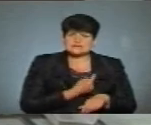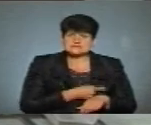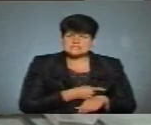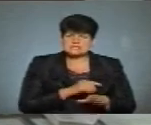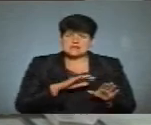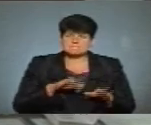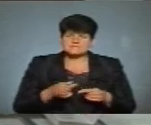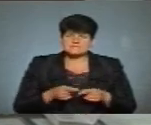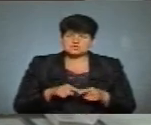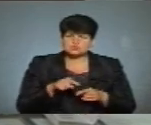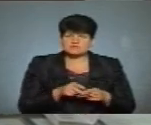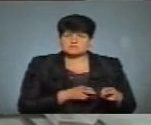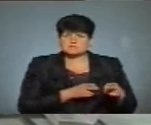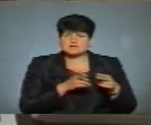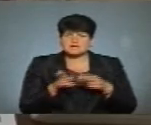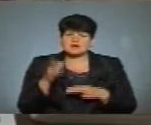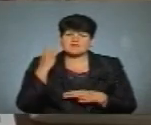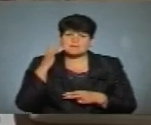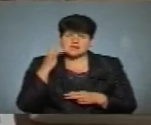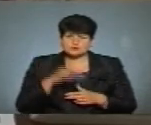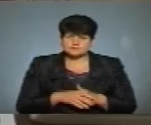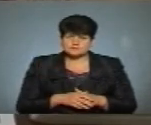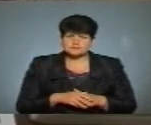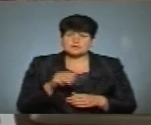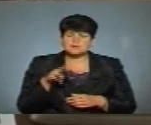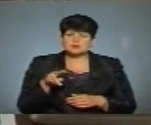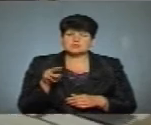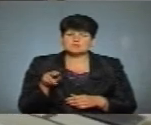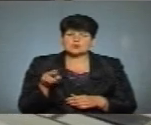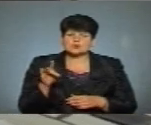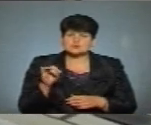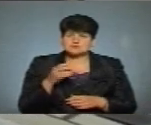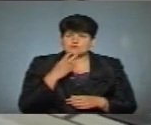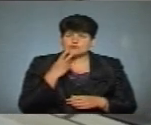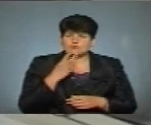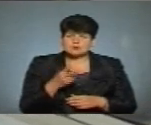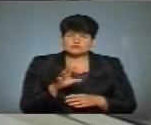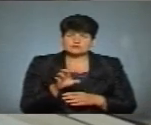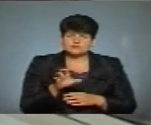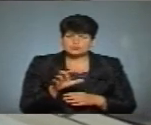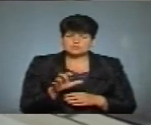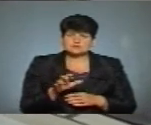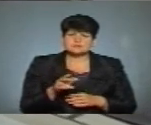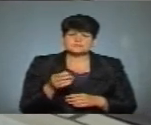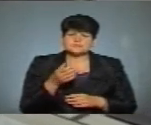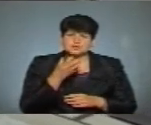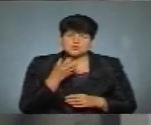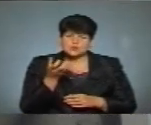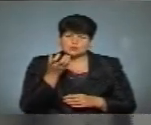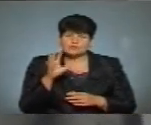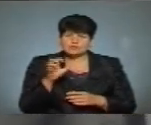після того він переїхав в Америку. Микола Протів показує світлину з Зіновія Штокалка із люлькою. Фото зробили